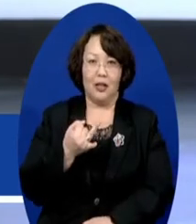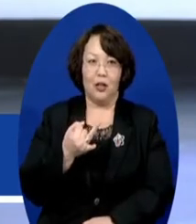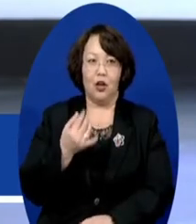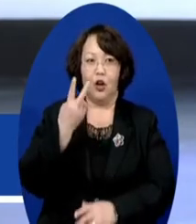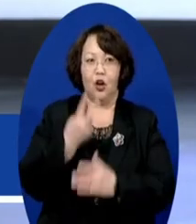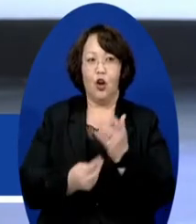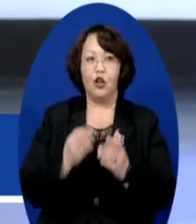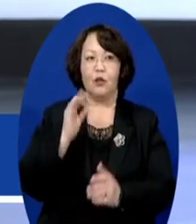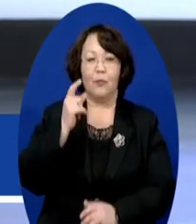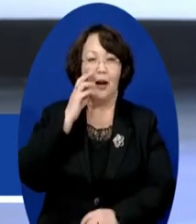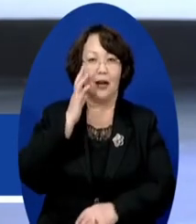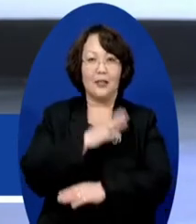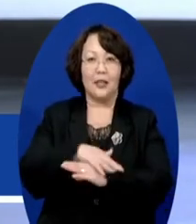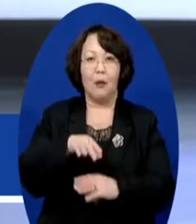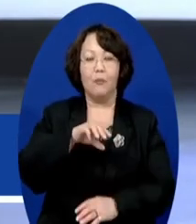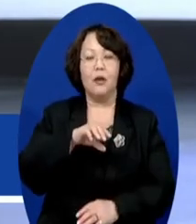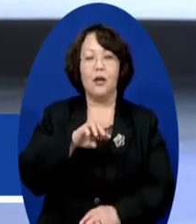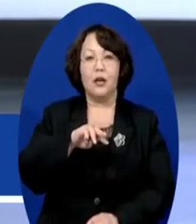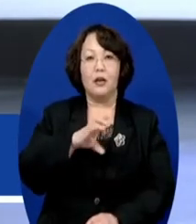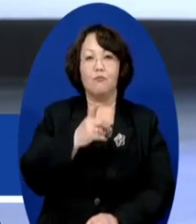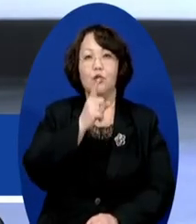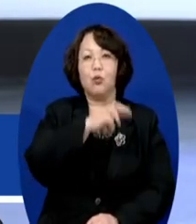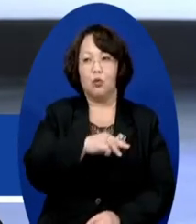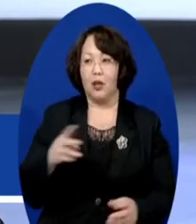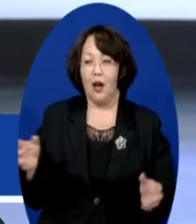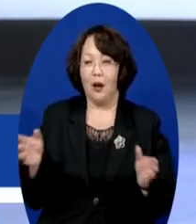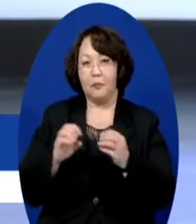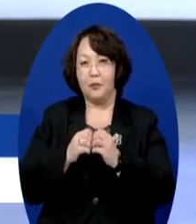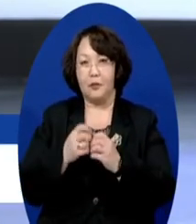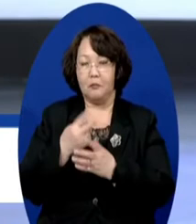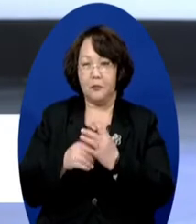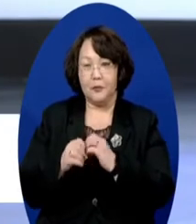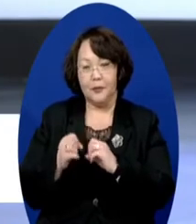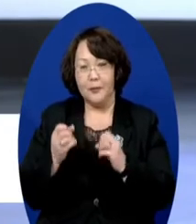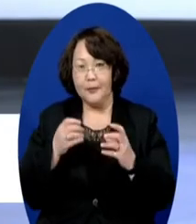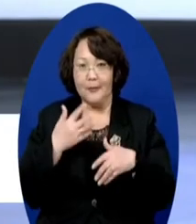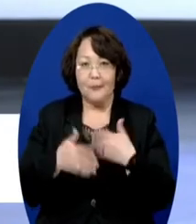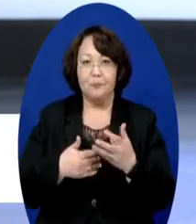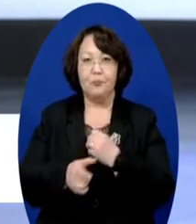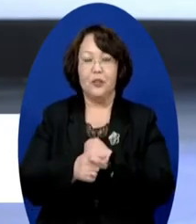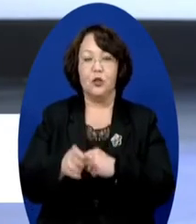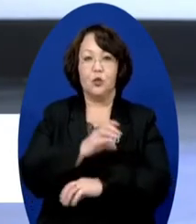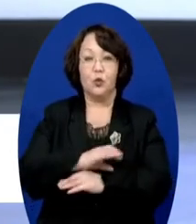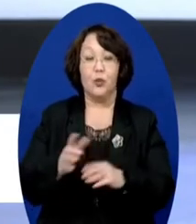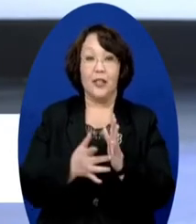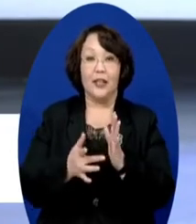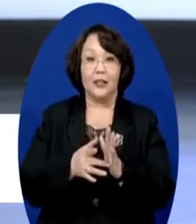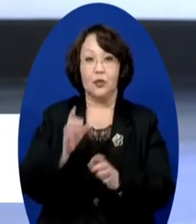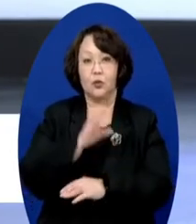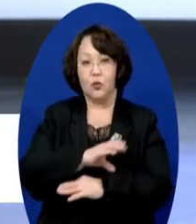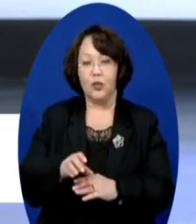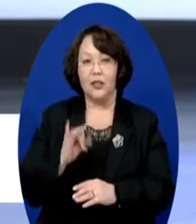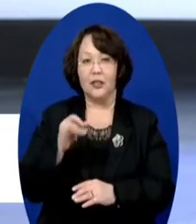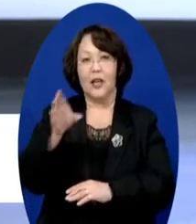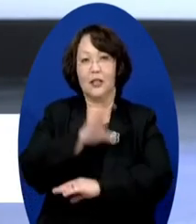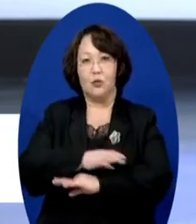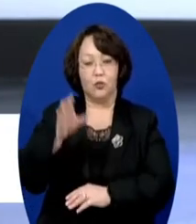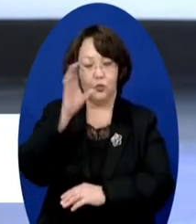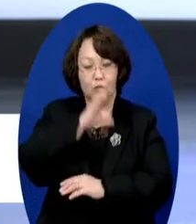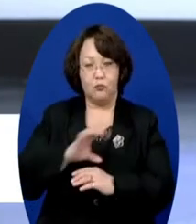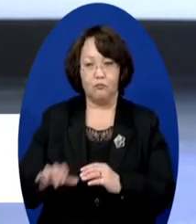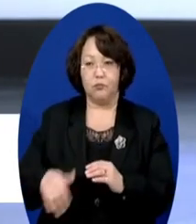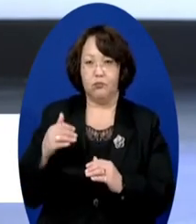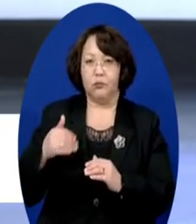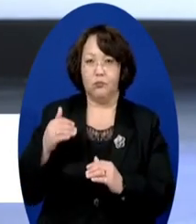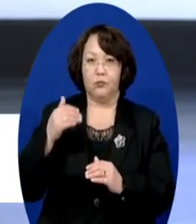холимог хэлмэрийн эмсүүдтэй тогтолцоогоор явдаг. Тэгээд цаашаа мэрэгжлийн сургуульт, техникийн сургуульт, ихтэй сургуулийн сургуульт гэдэг агшин